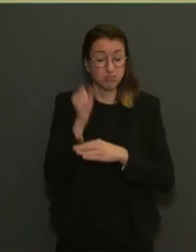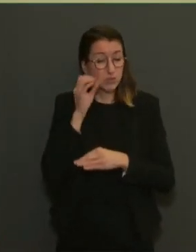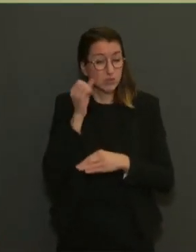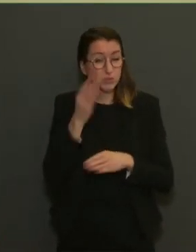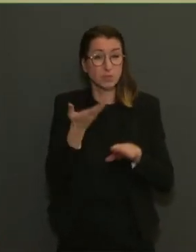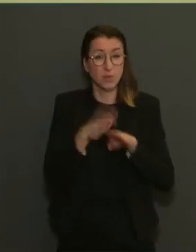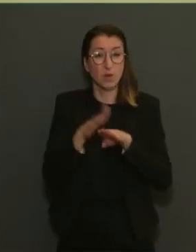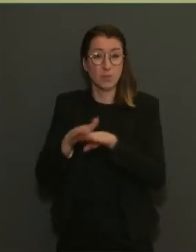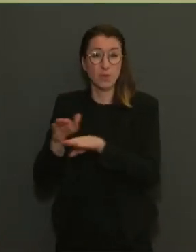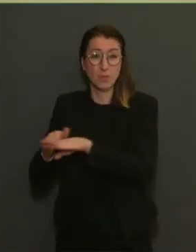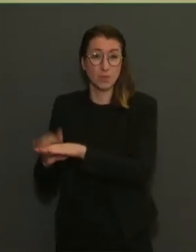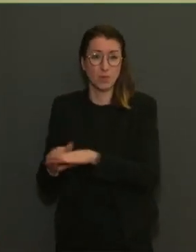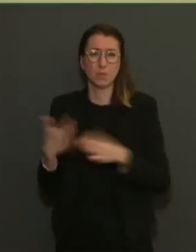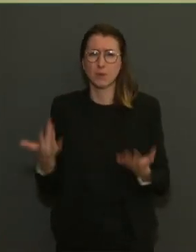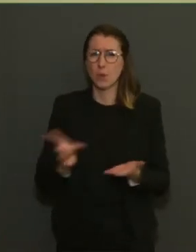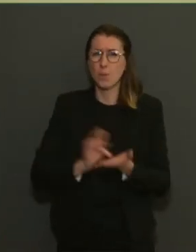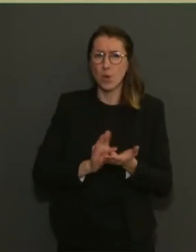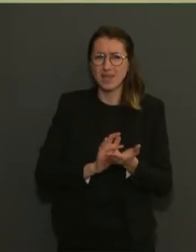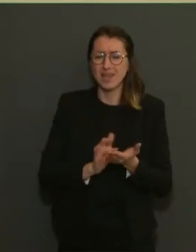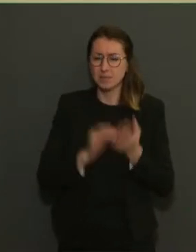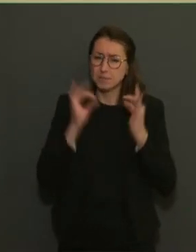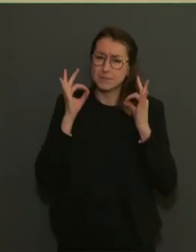79 décès par jour.